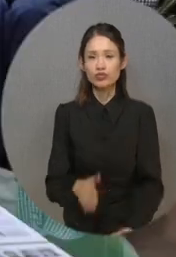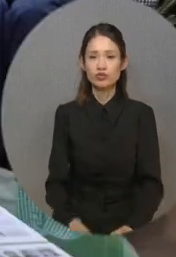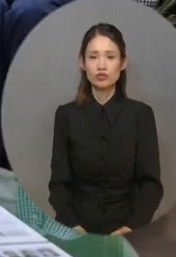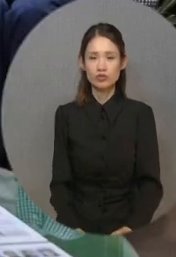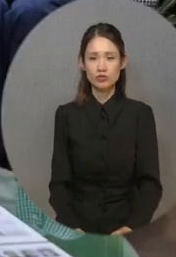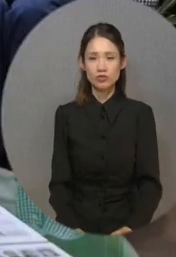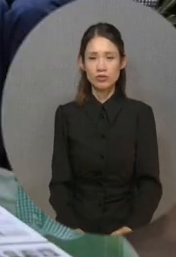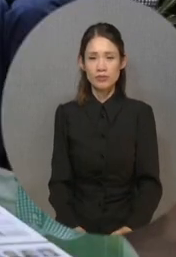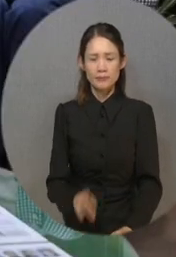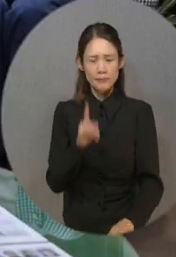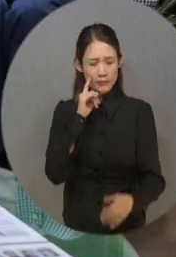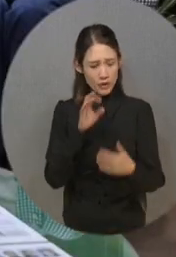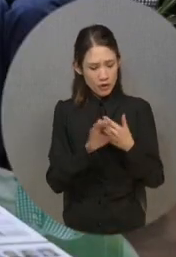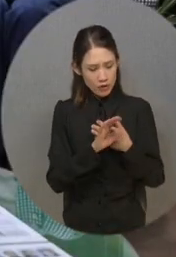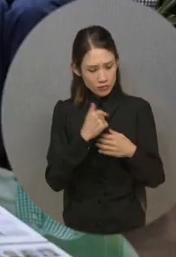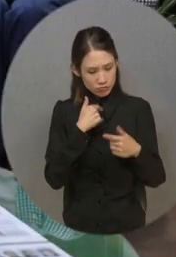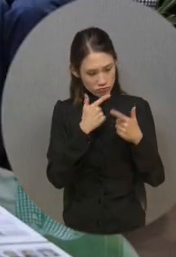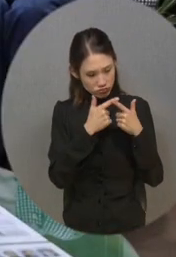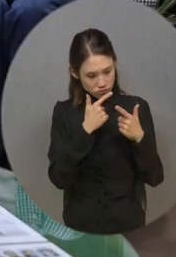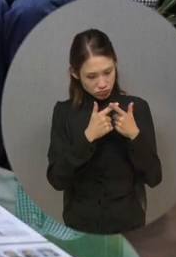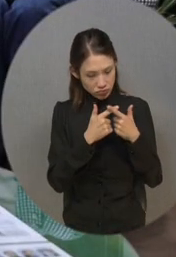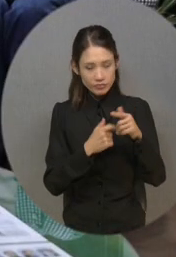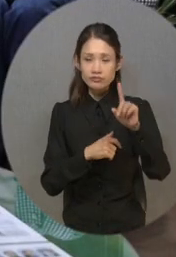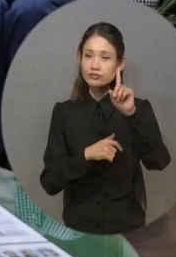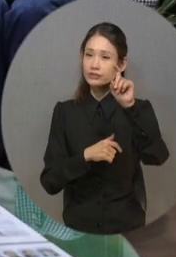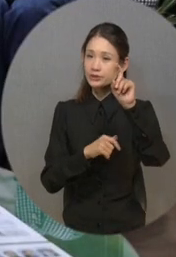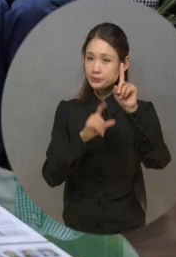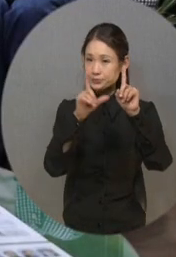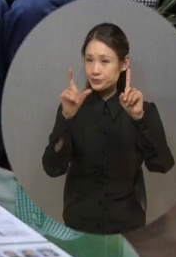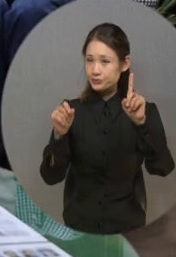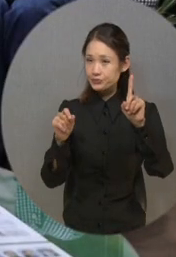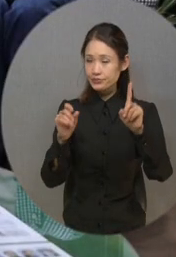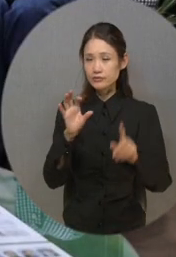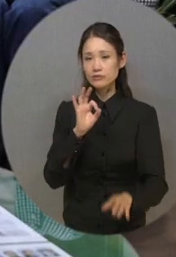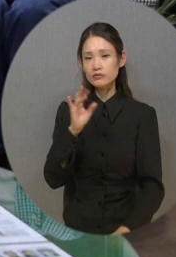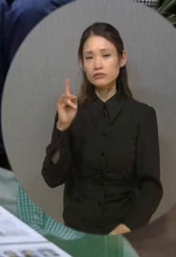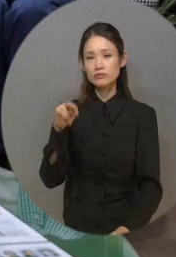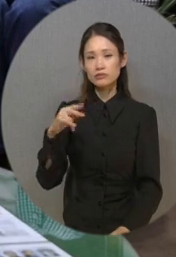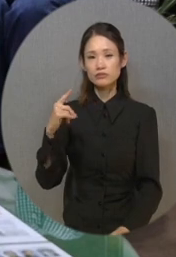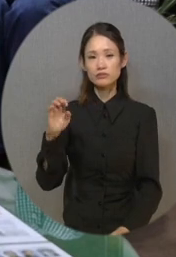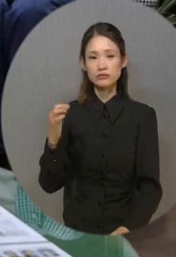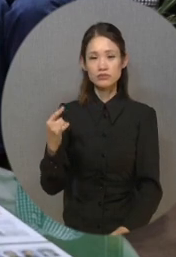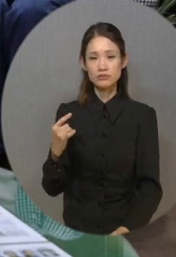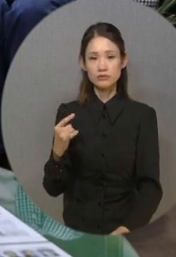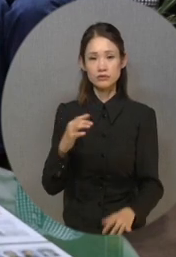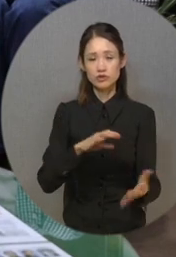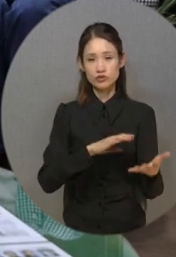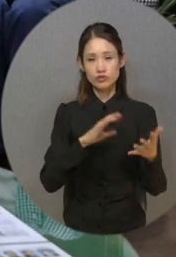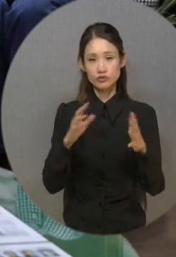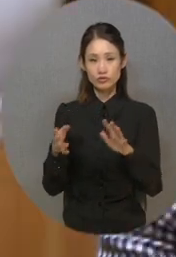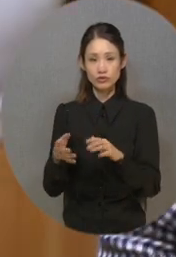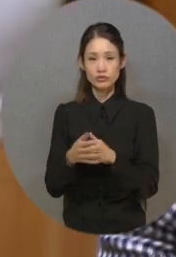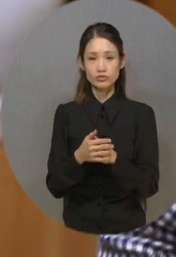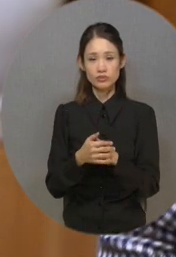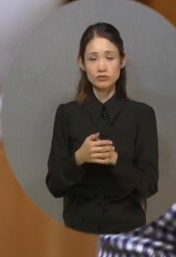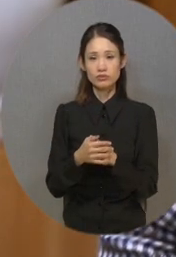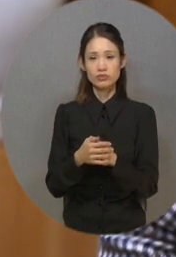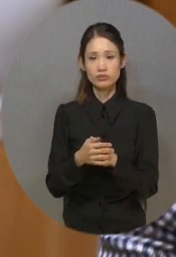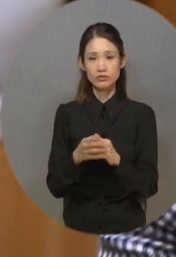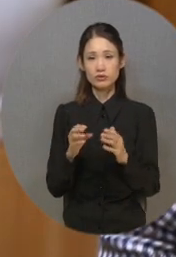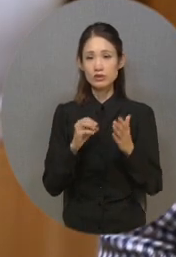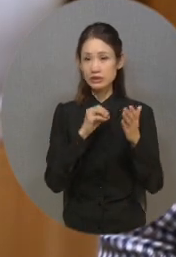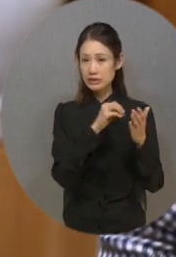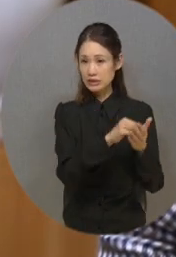그래서 만일에 우리 부산이 올해 11월 달에 엑스포 국제 그 박람회 기구라는 곳에 가입된